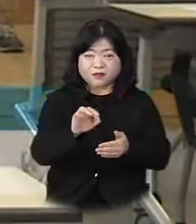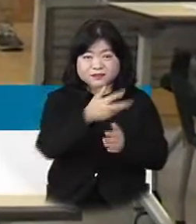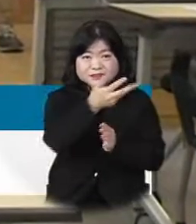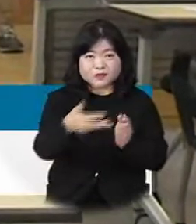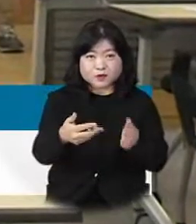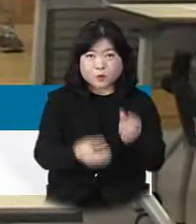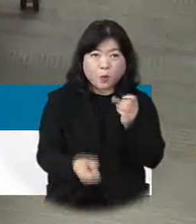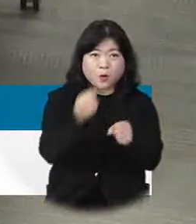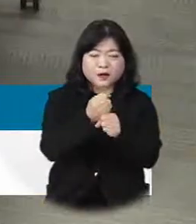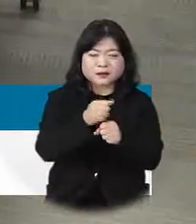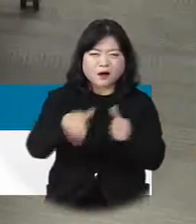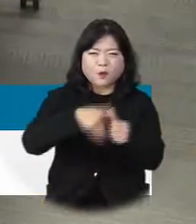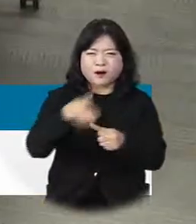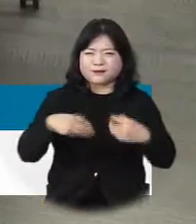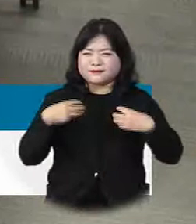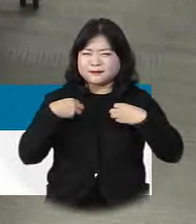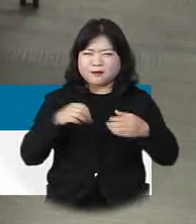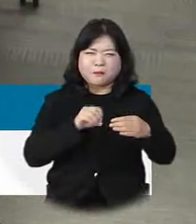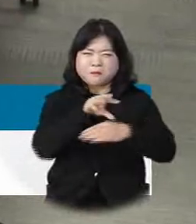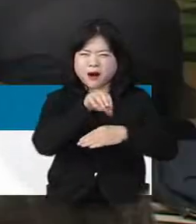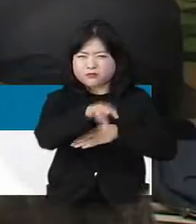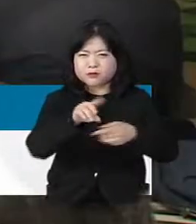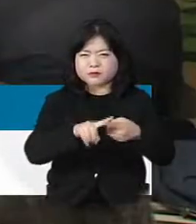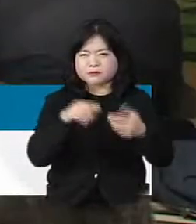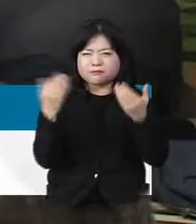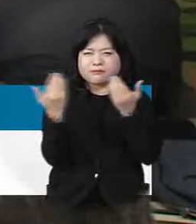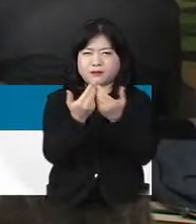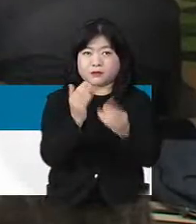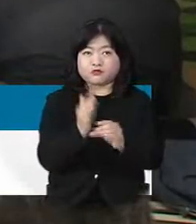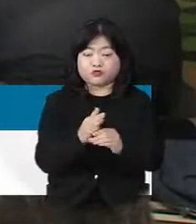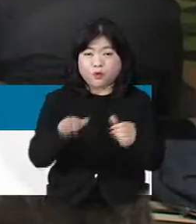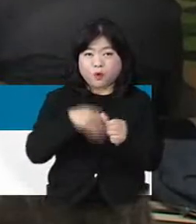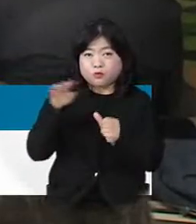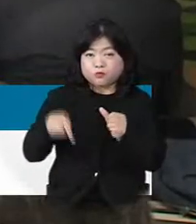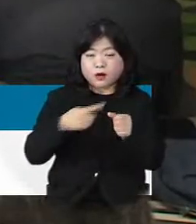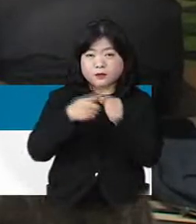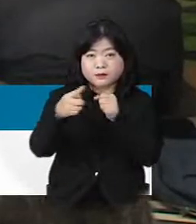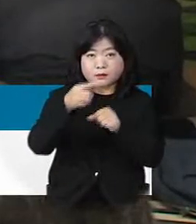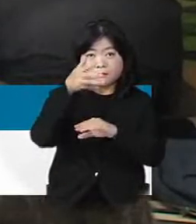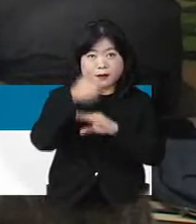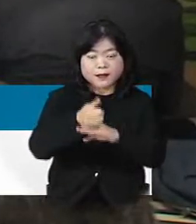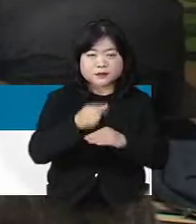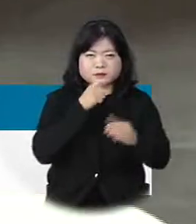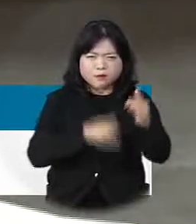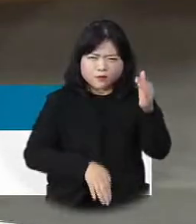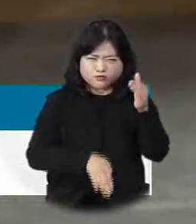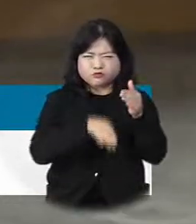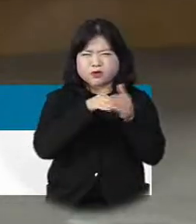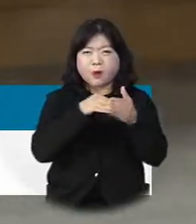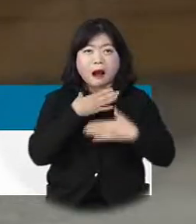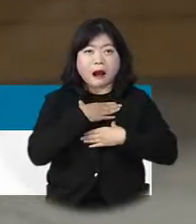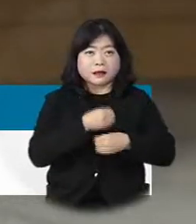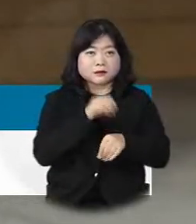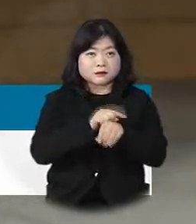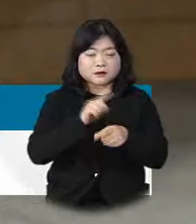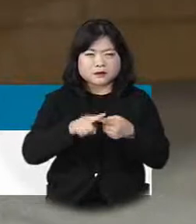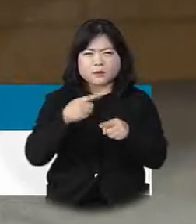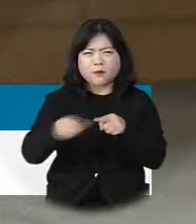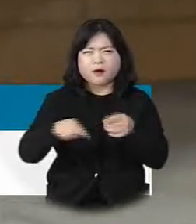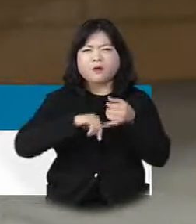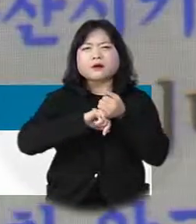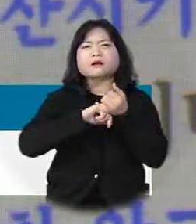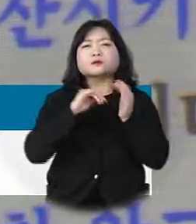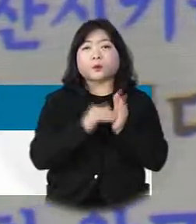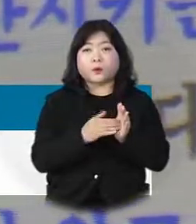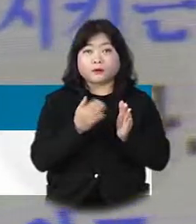지역 환경단체는 방류를 반대하고 있습니다. 환경부가 내년 말까지 댐에 물을 채워 안전성 등을 평가하기로